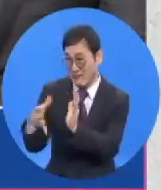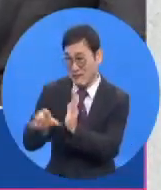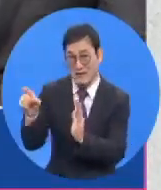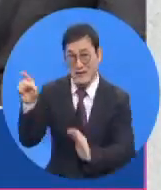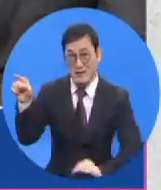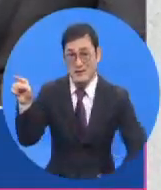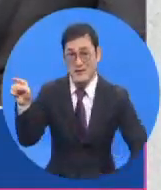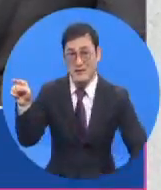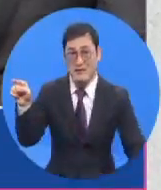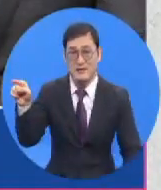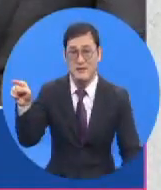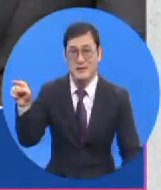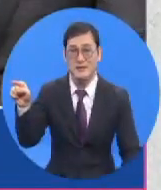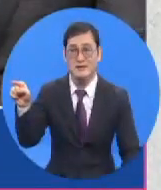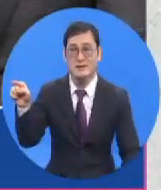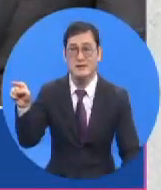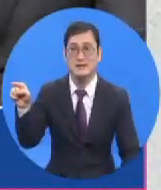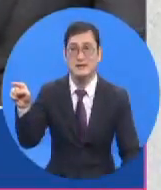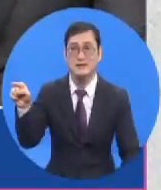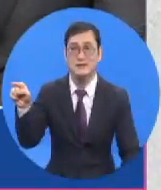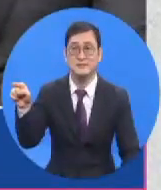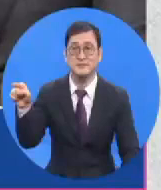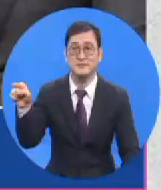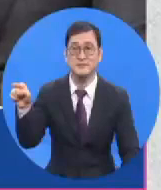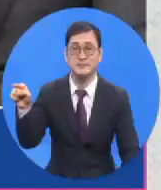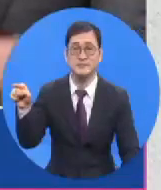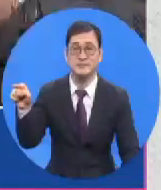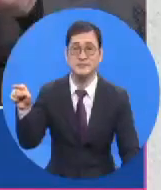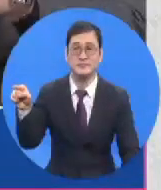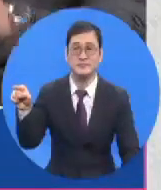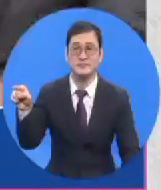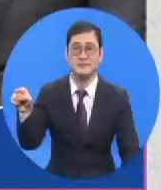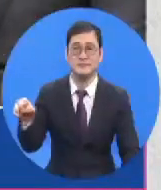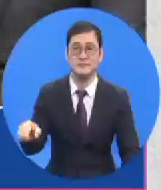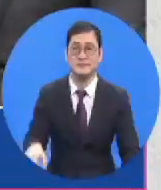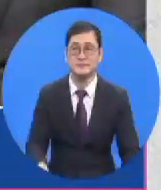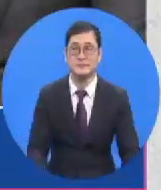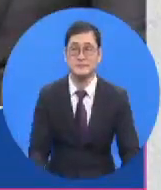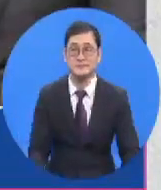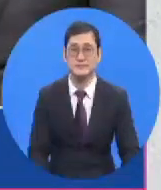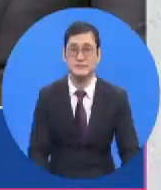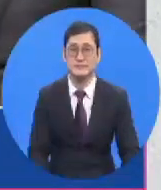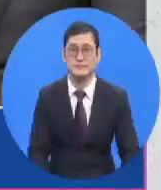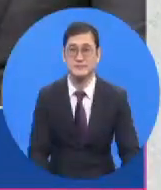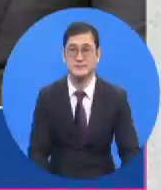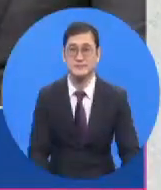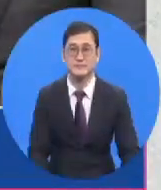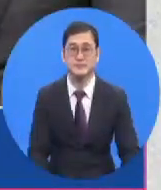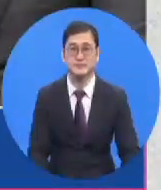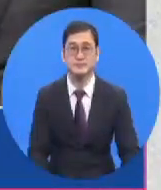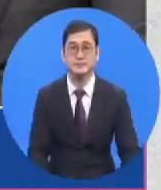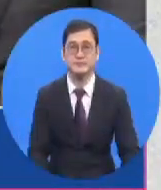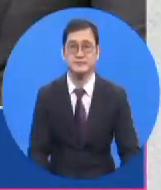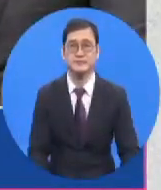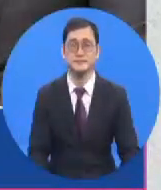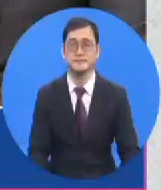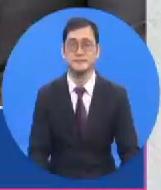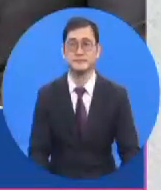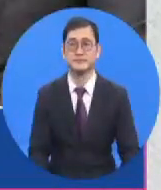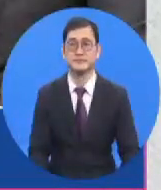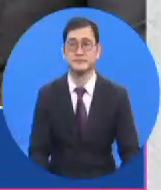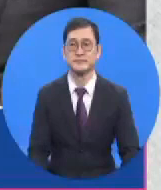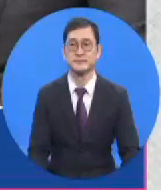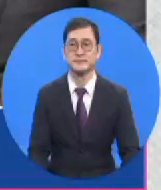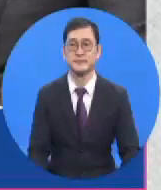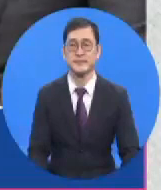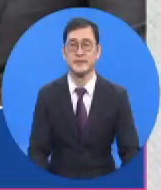사람이 보여준 거예요. 있다. 그리고 저분은 그 사태가 터져 그때도 시끄러웠는데 뭐 어떻게 된지 모르겠지만 해외 연수